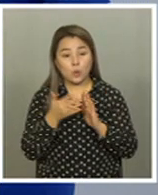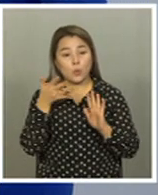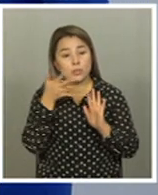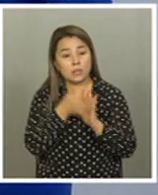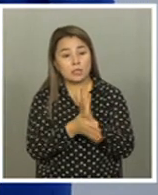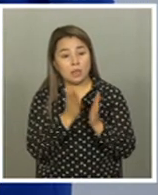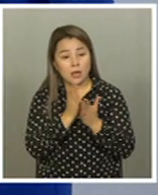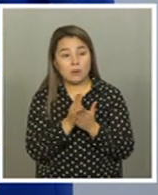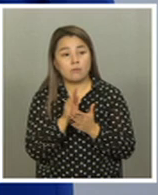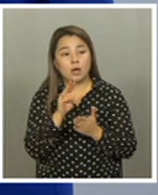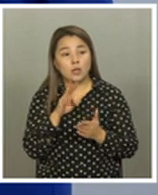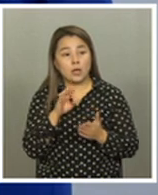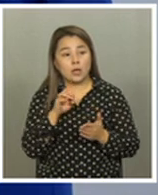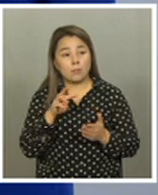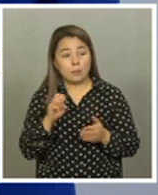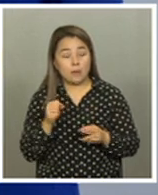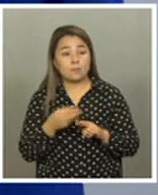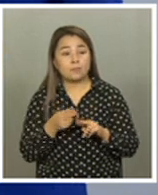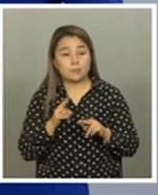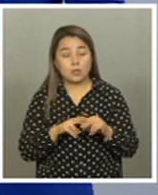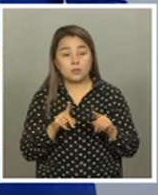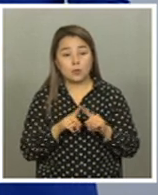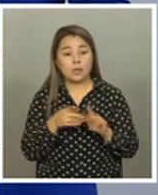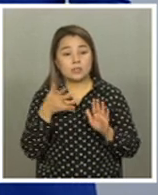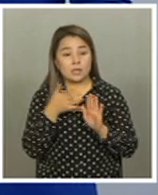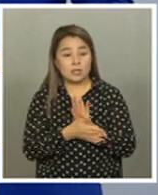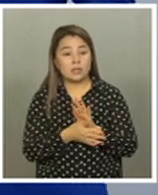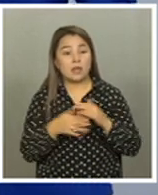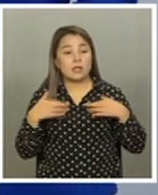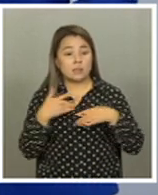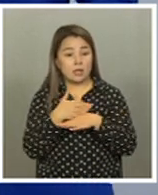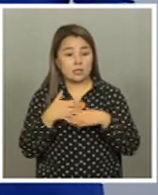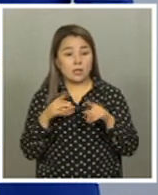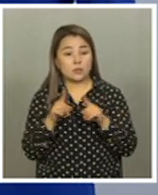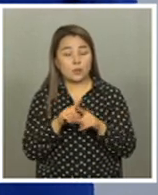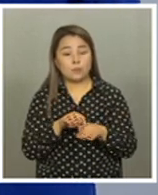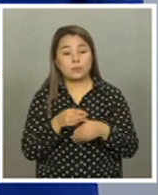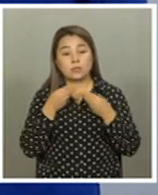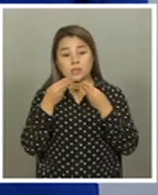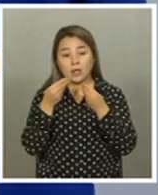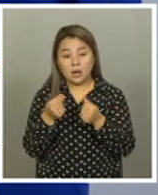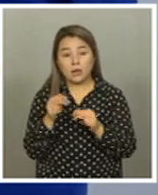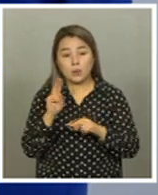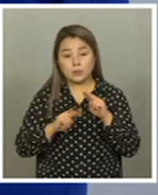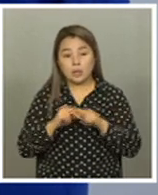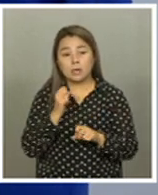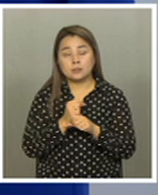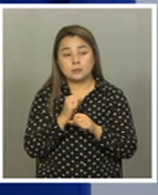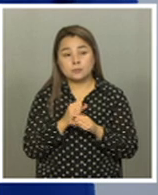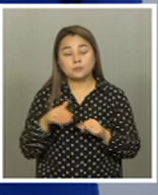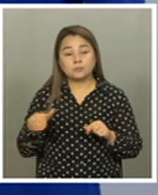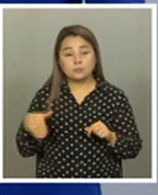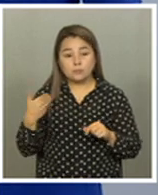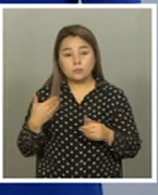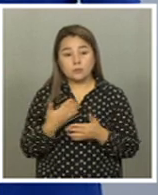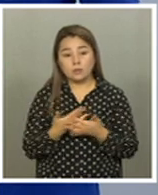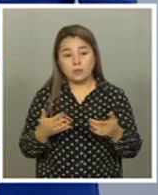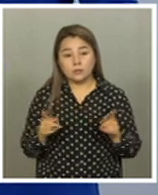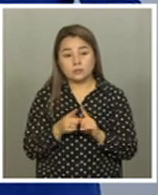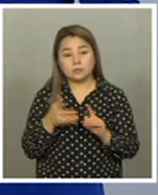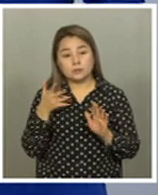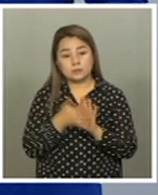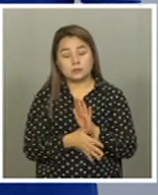ал флоема осы фотосинтез процесінің әсерінен түзілген органикалық заттарды тамырға өткізу